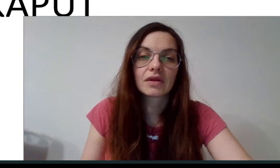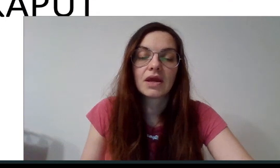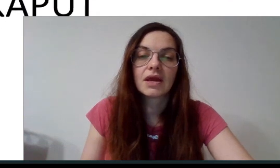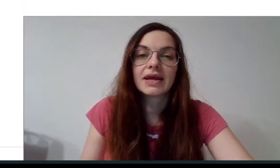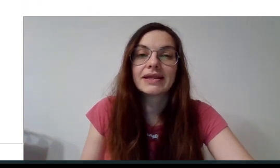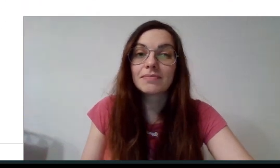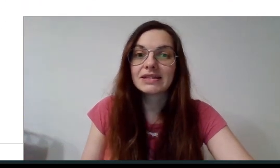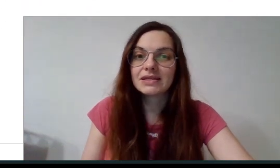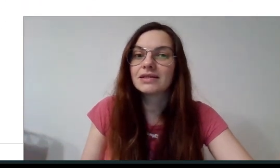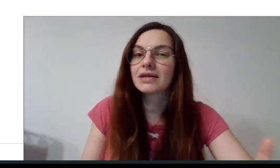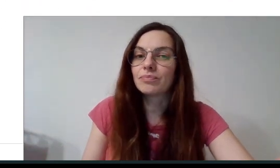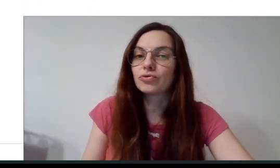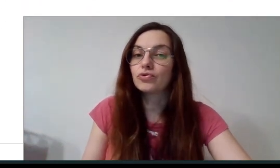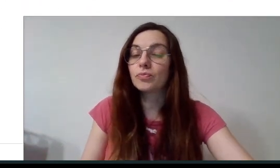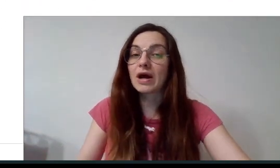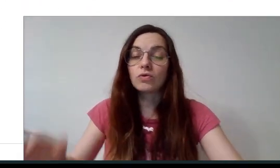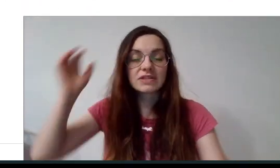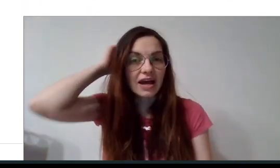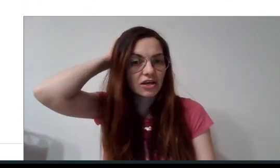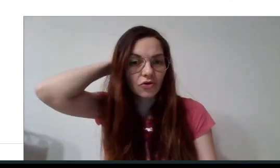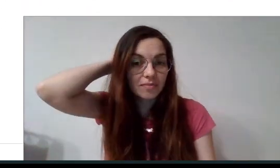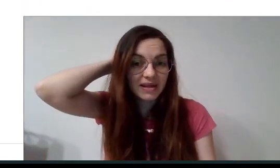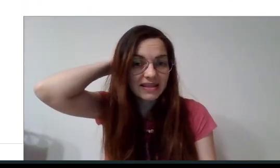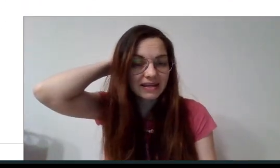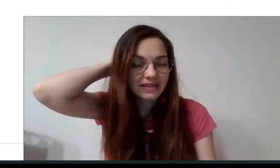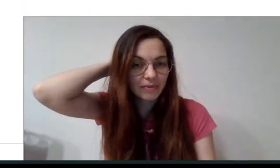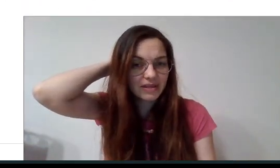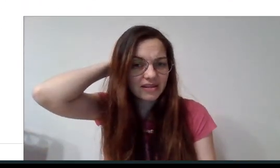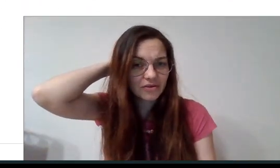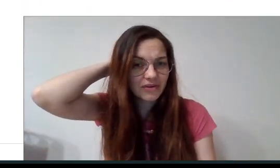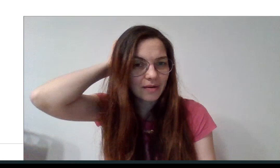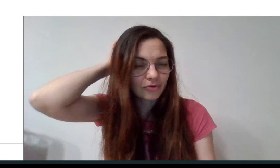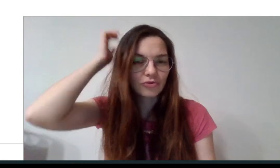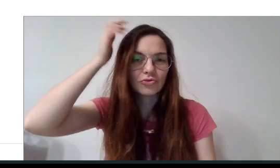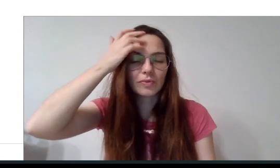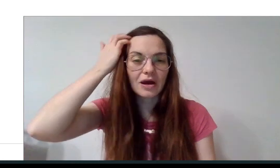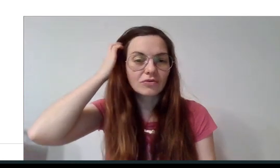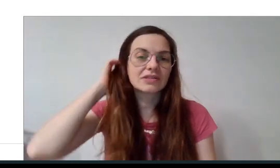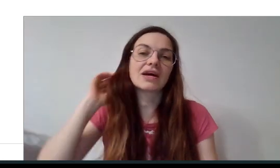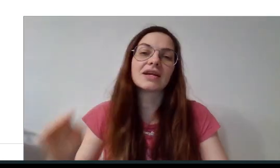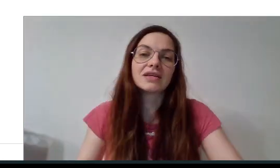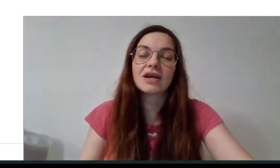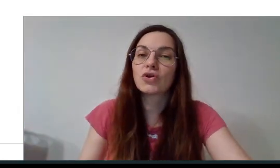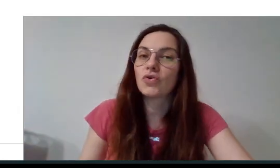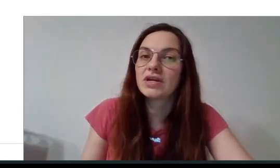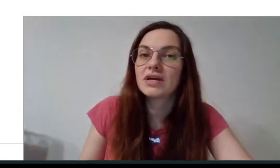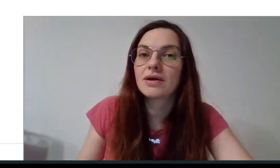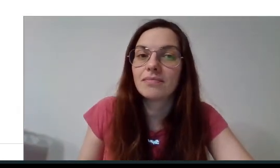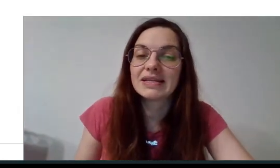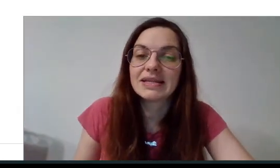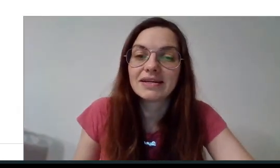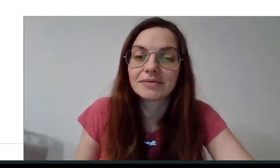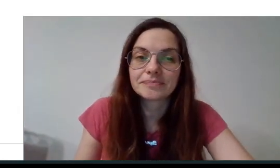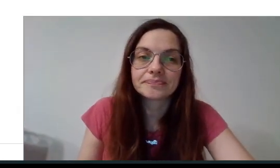Der Mantel, kaput, du brauchst einen neuen Mantel, treba ti jedan novi kaput, du brauchst einen neuen Mantel.